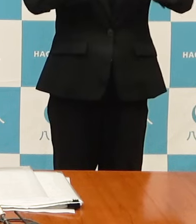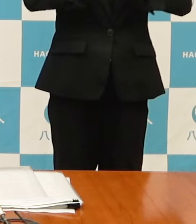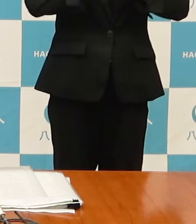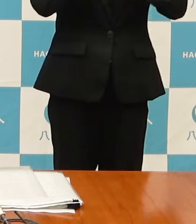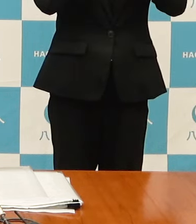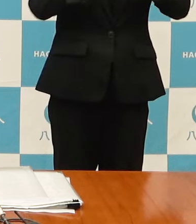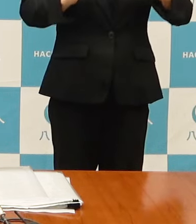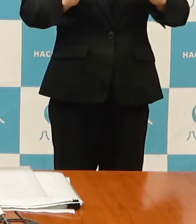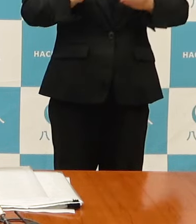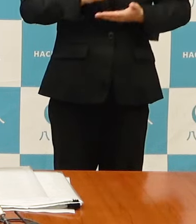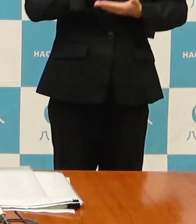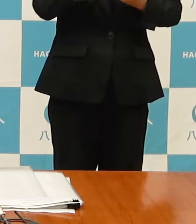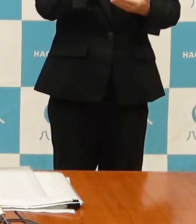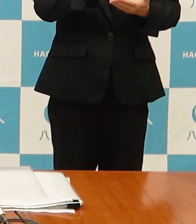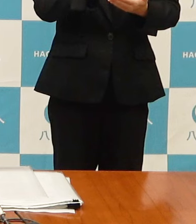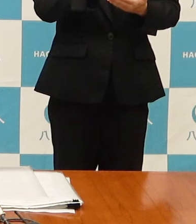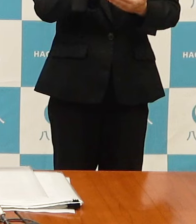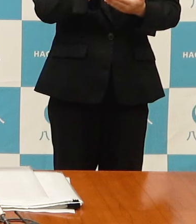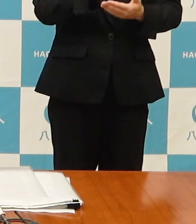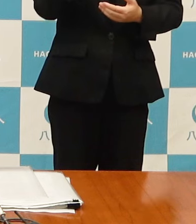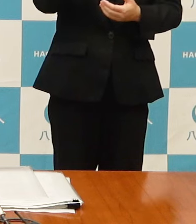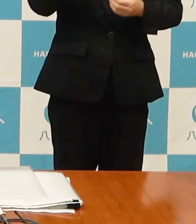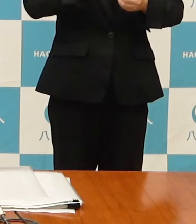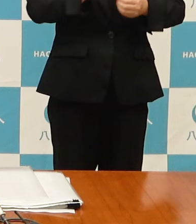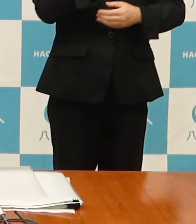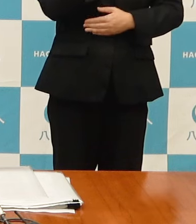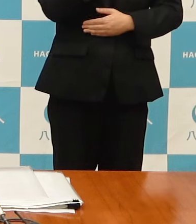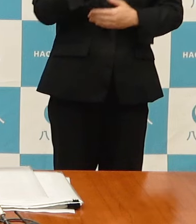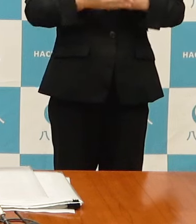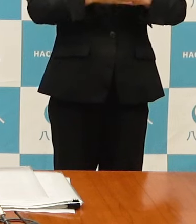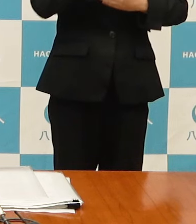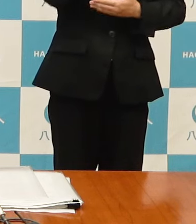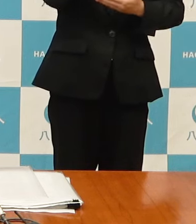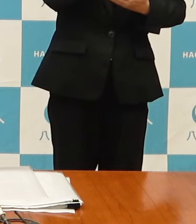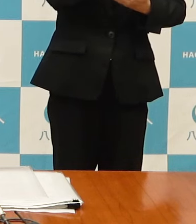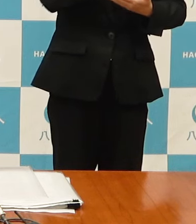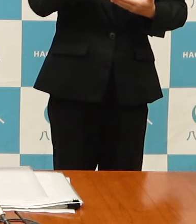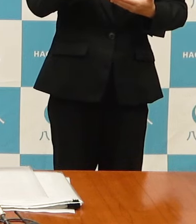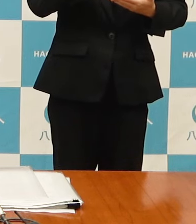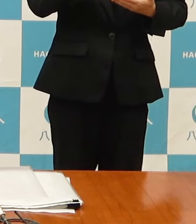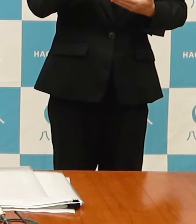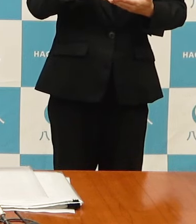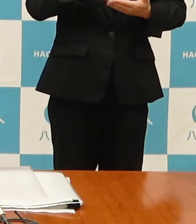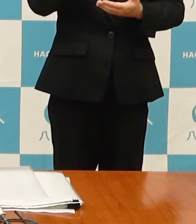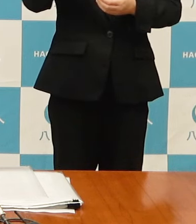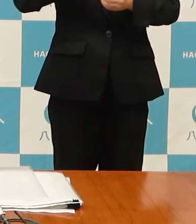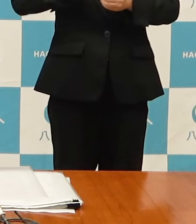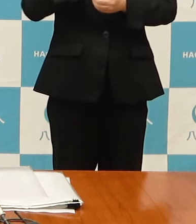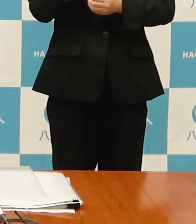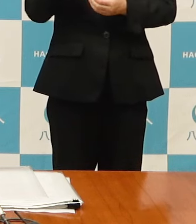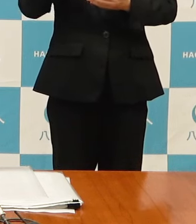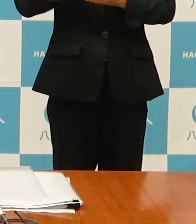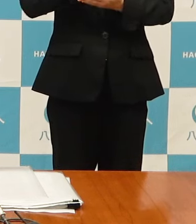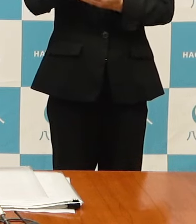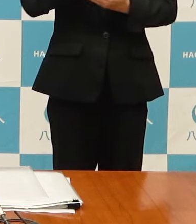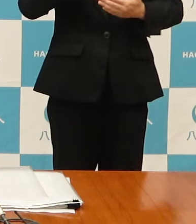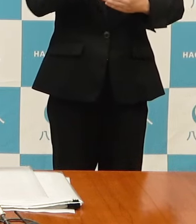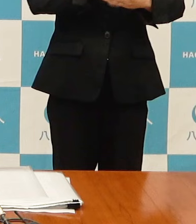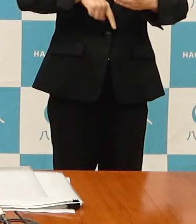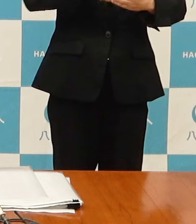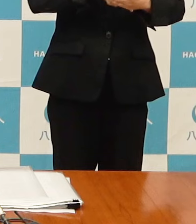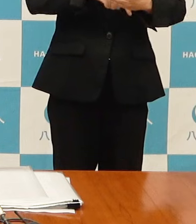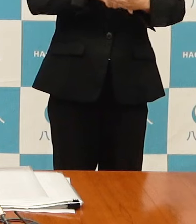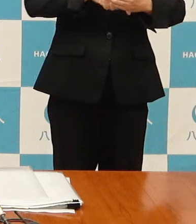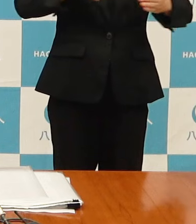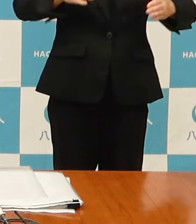例会に提案する令和6年度補正予算および令和5年度決算の内容が